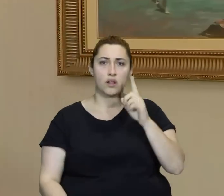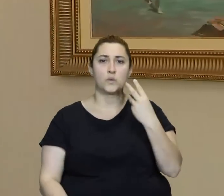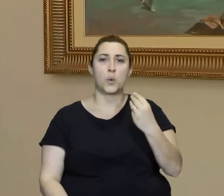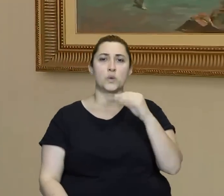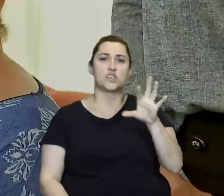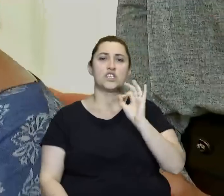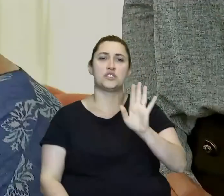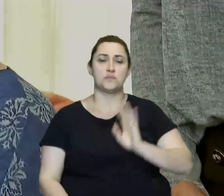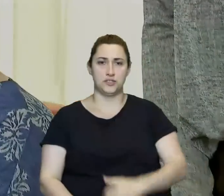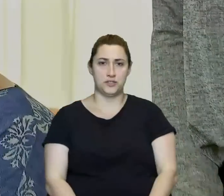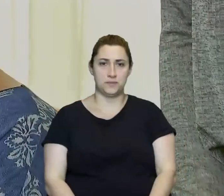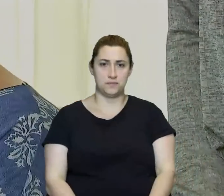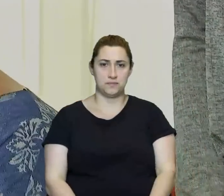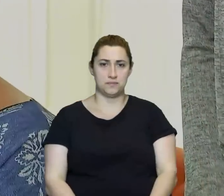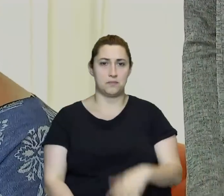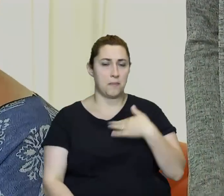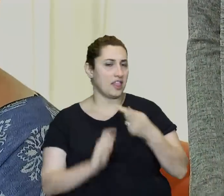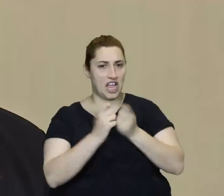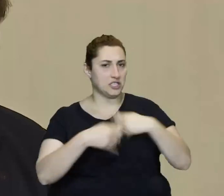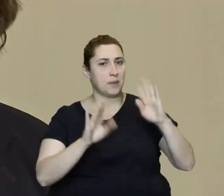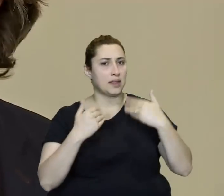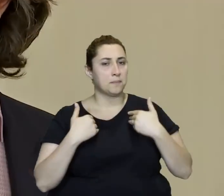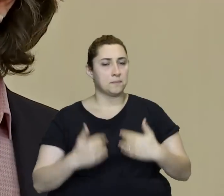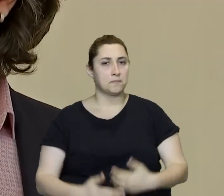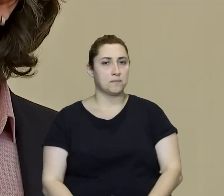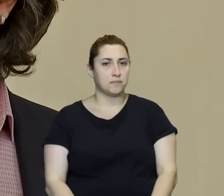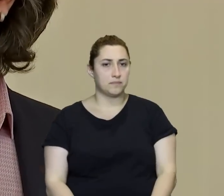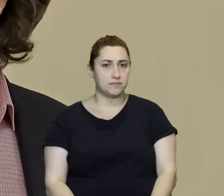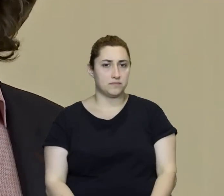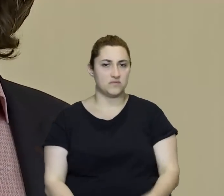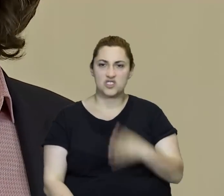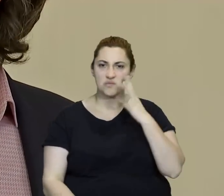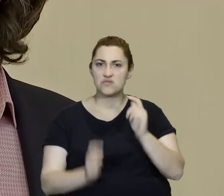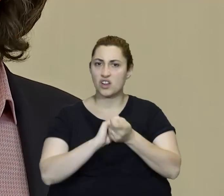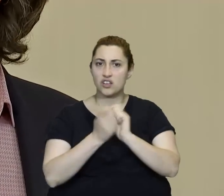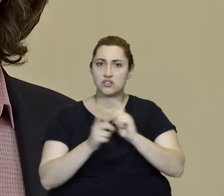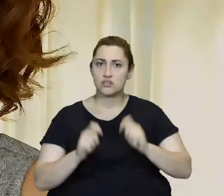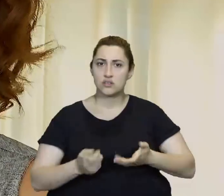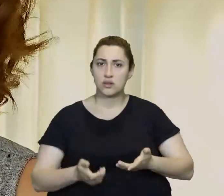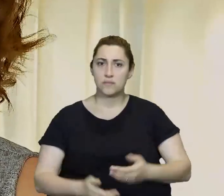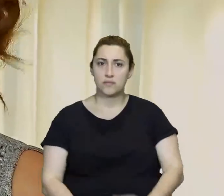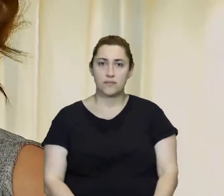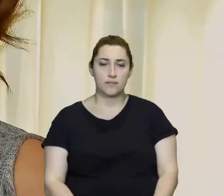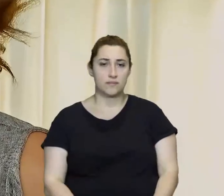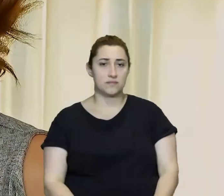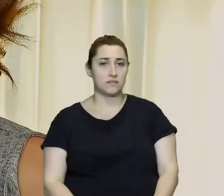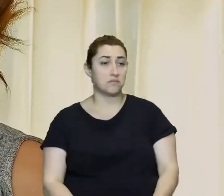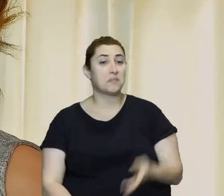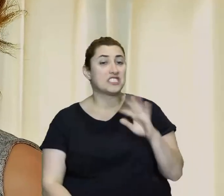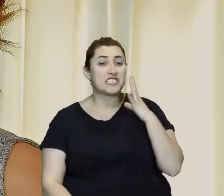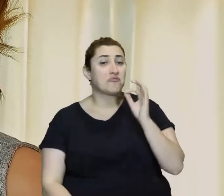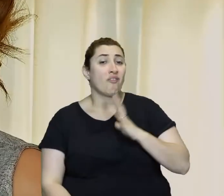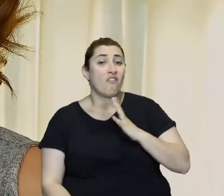çok güzel seçim olmuş. Ben değiştirmedim. Kim değiştirdi peki? Kim